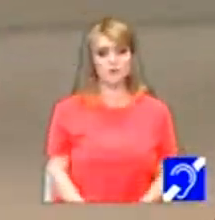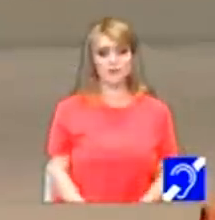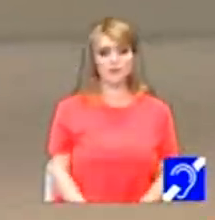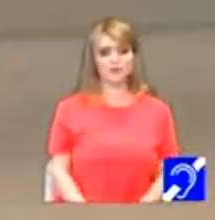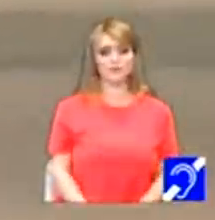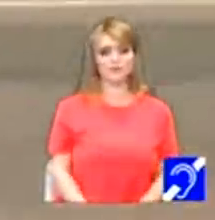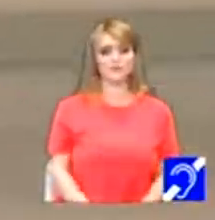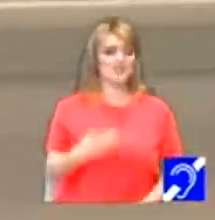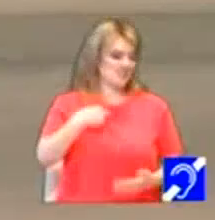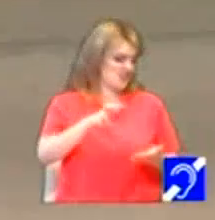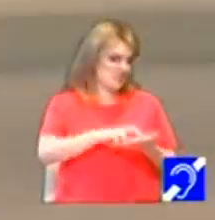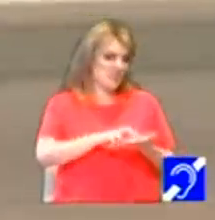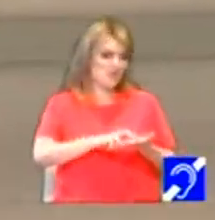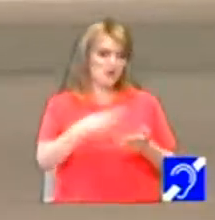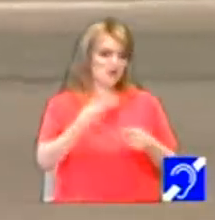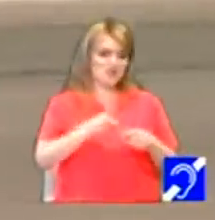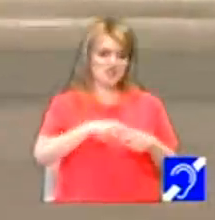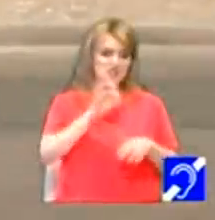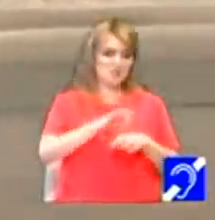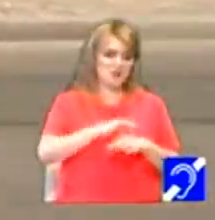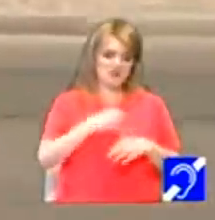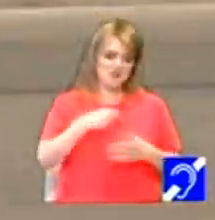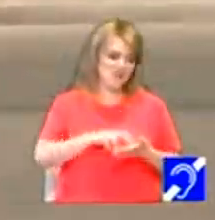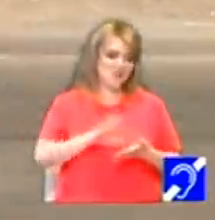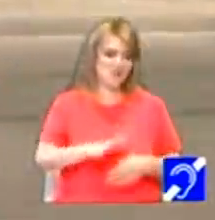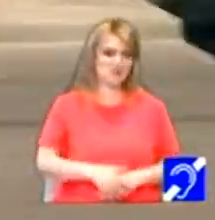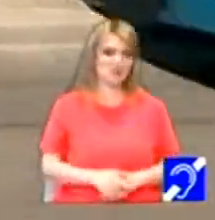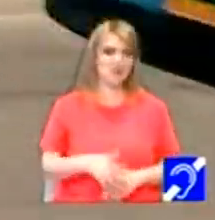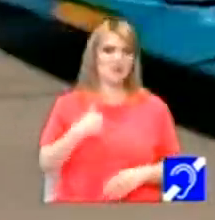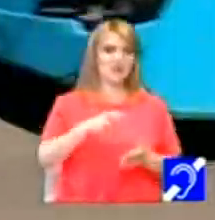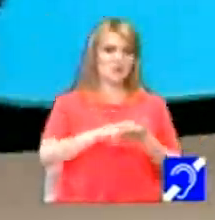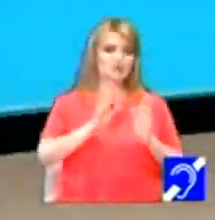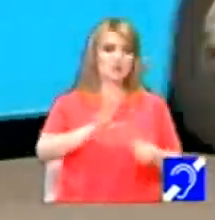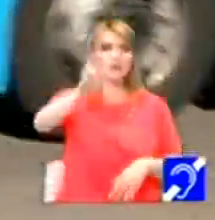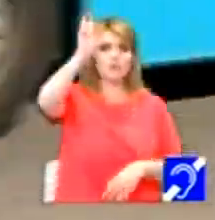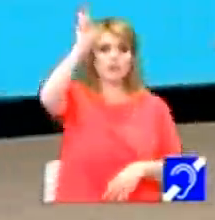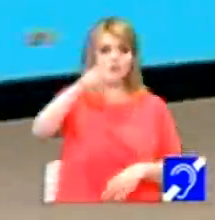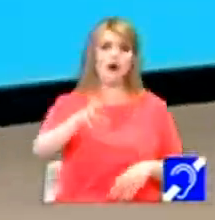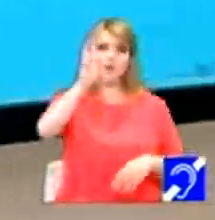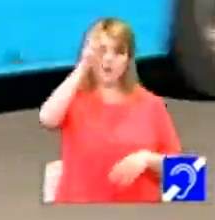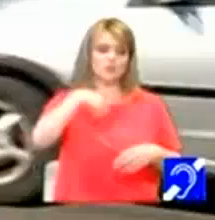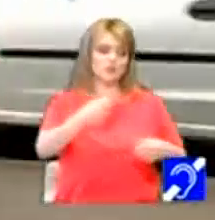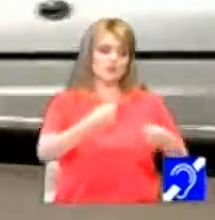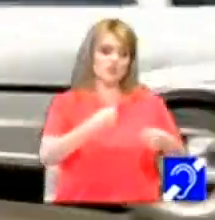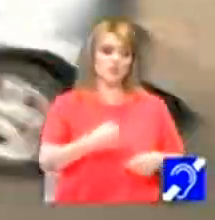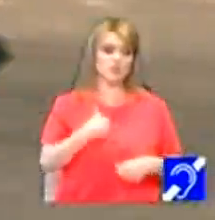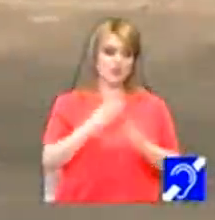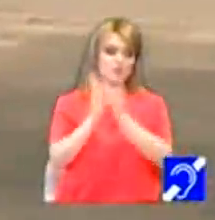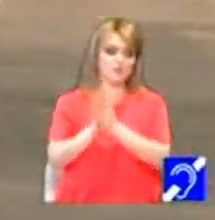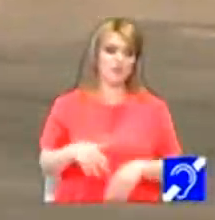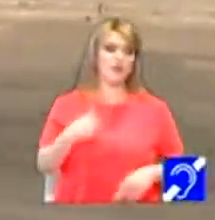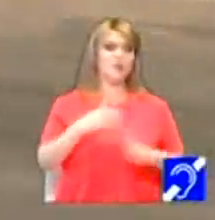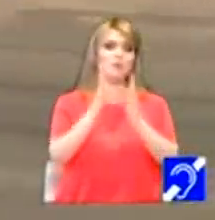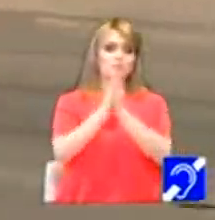Dar pe noi nu ne temem de boli, de chirău, noi ne temem de Domnul, dar Domnul ne apără de dacă noi ne rugăm. Ne rugăm